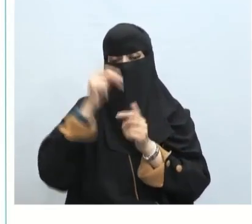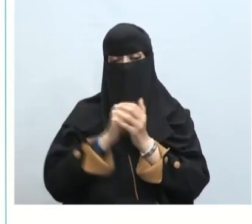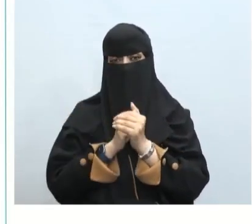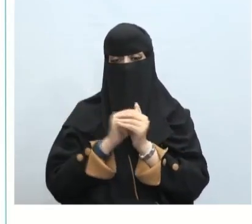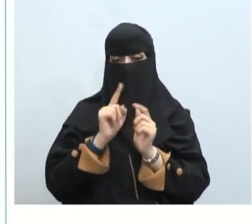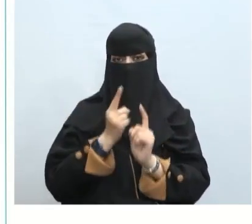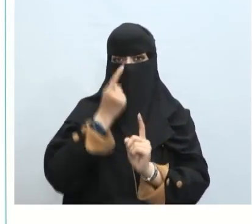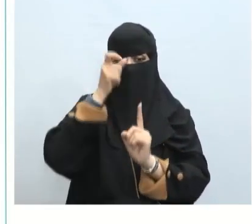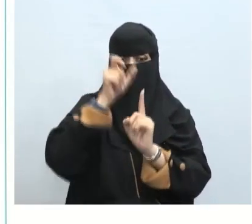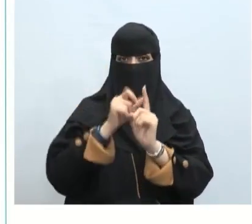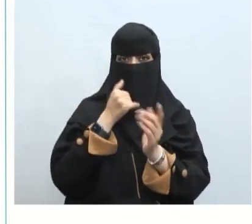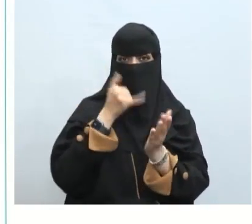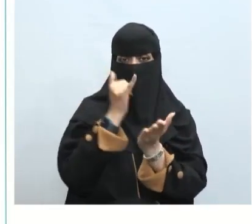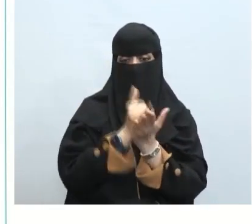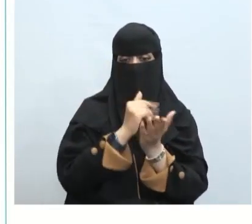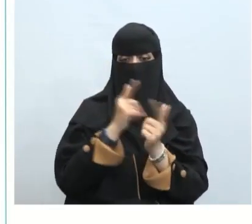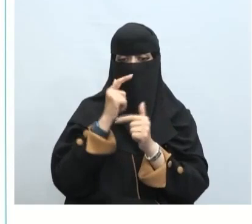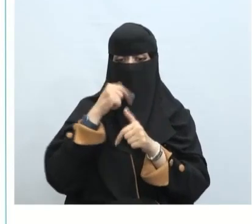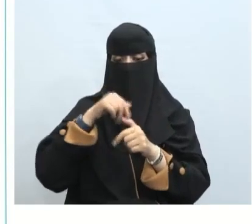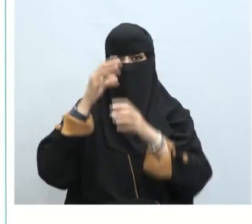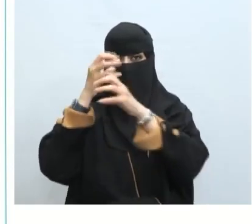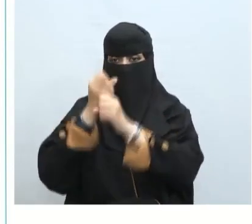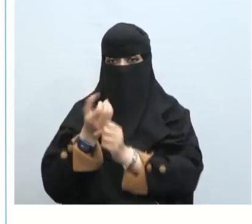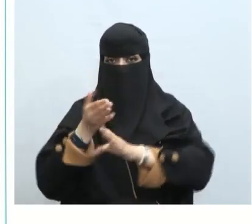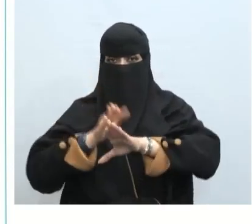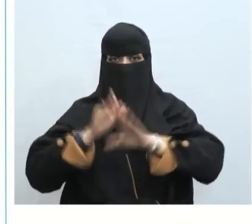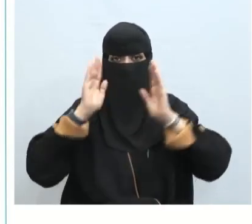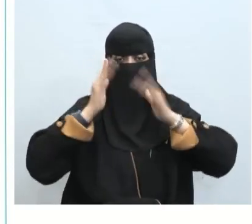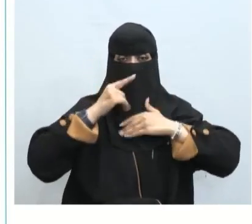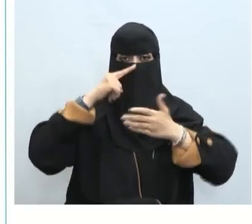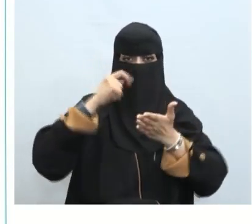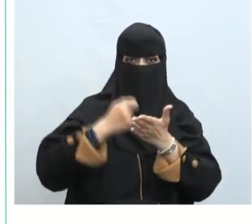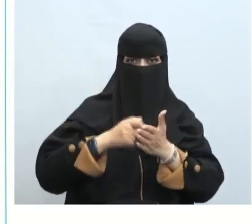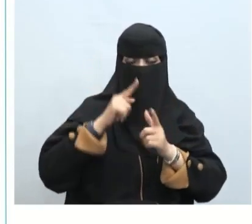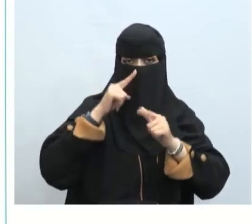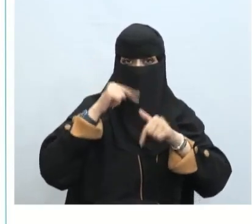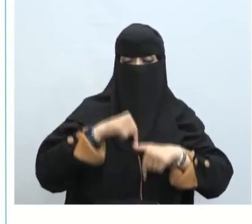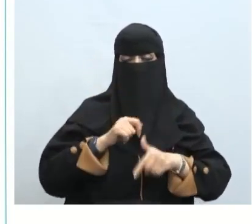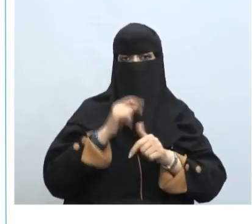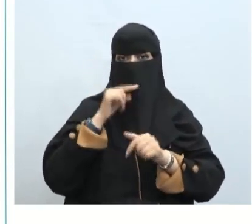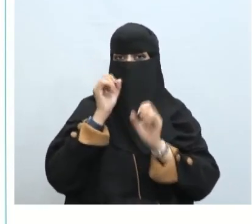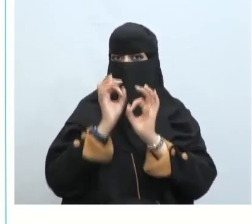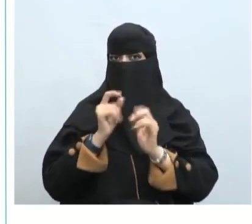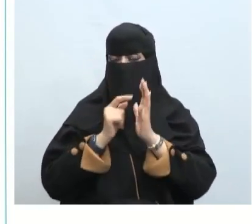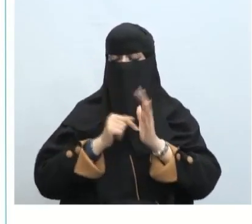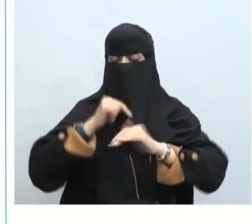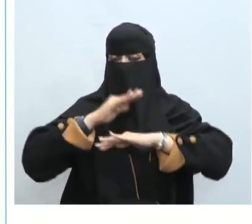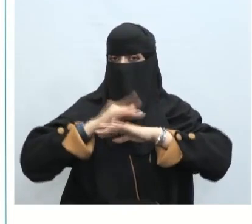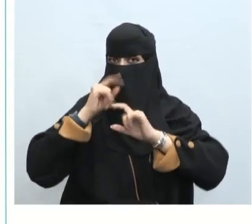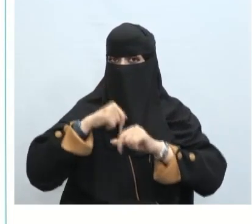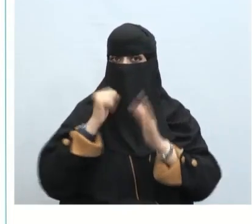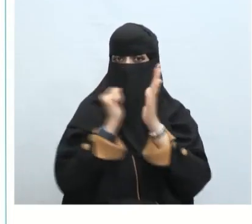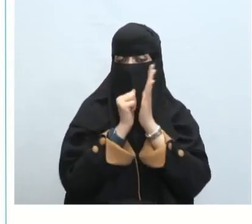المسؤوليه الشخصيه مثال المحافظه على الصلوات المفروضه التزام اداء الواجبات